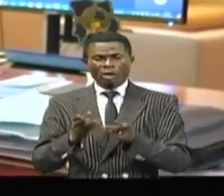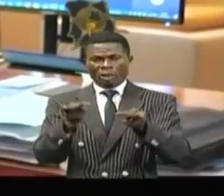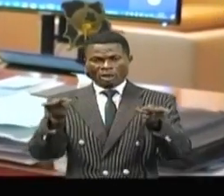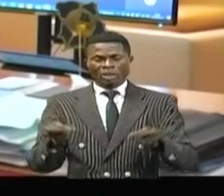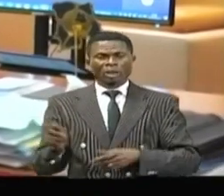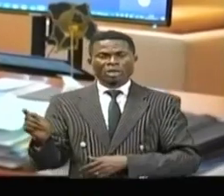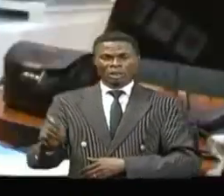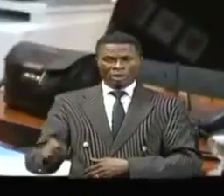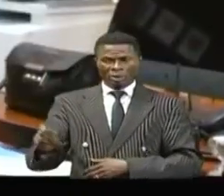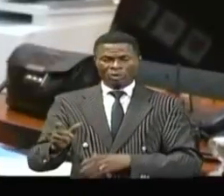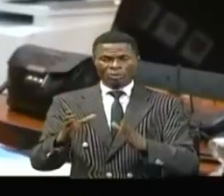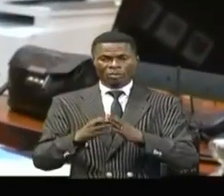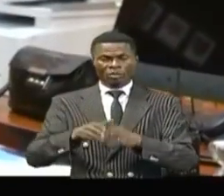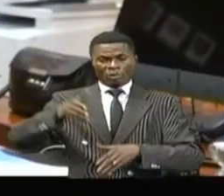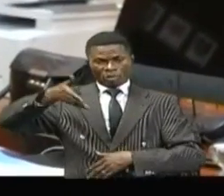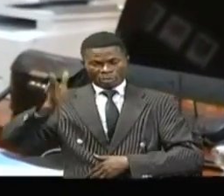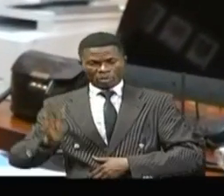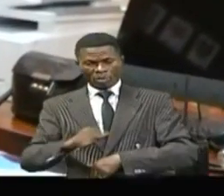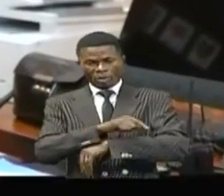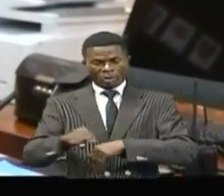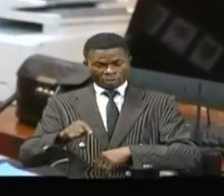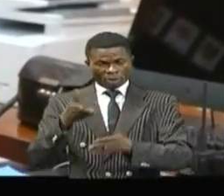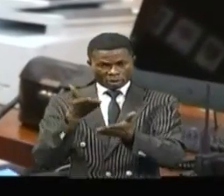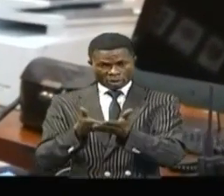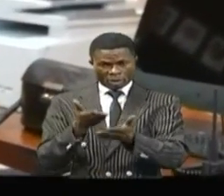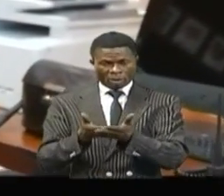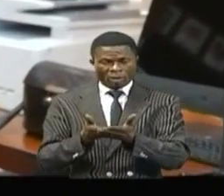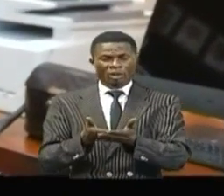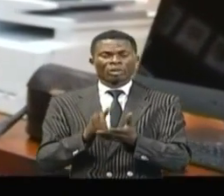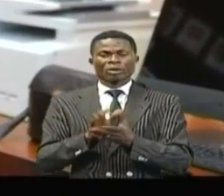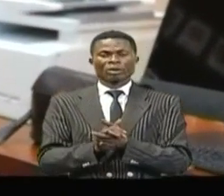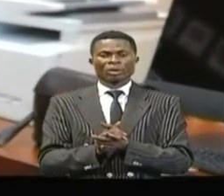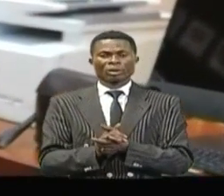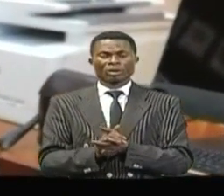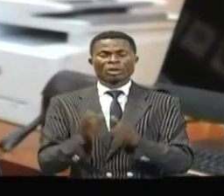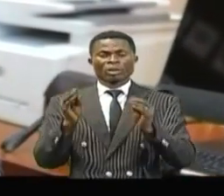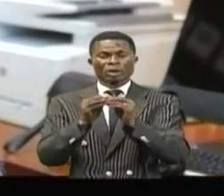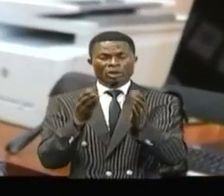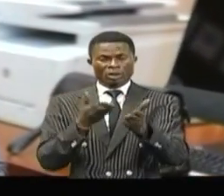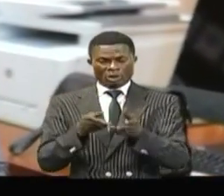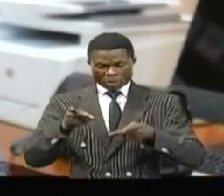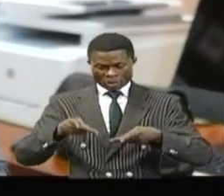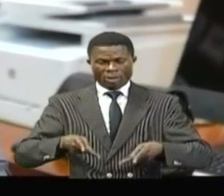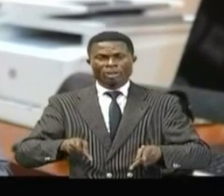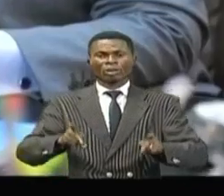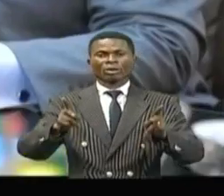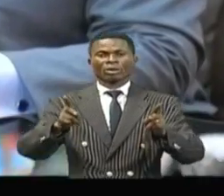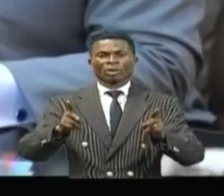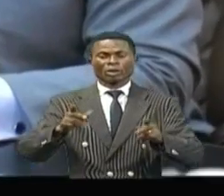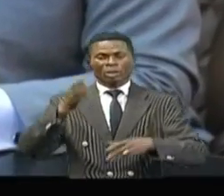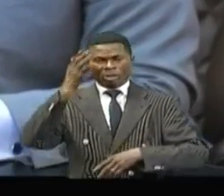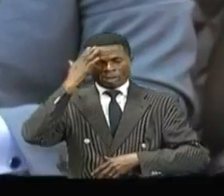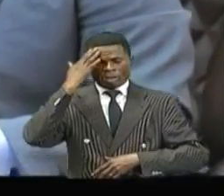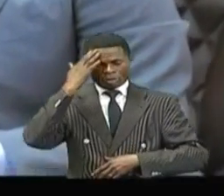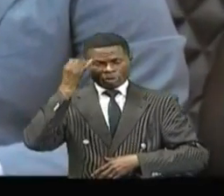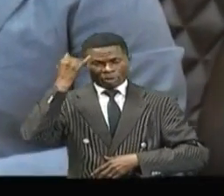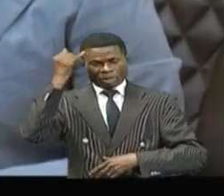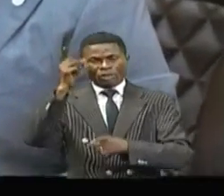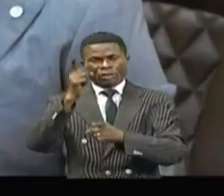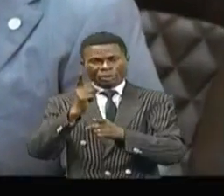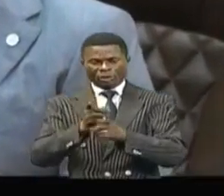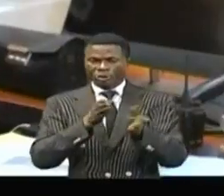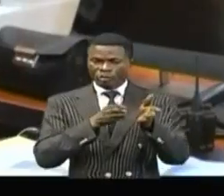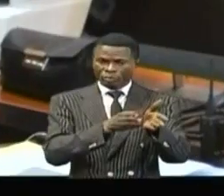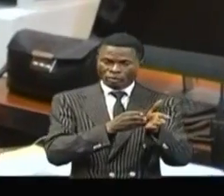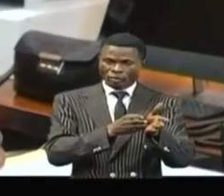Territoire avec les experts de ministères sectoriels impliqués. Ces réunions ont permis de dégager les orientations à suivre